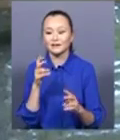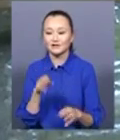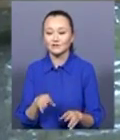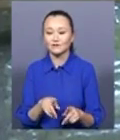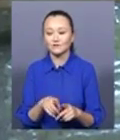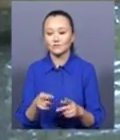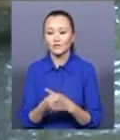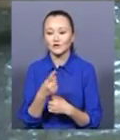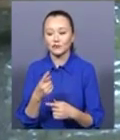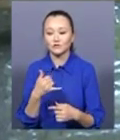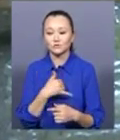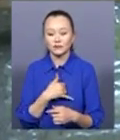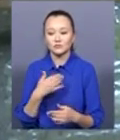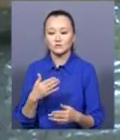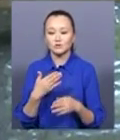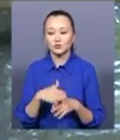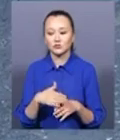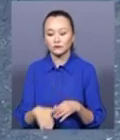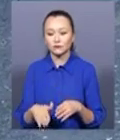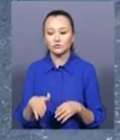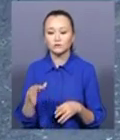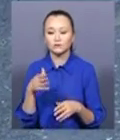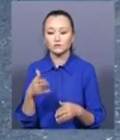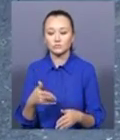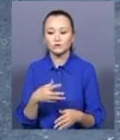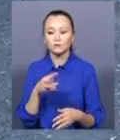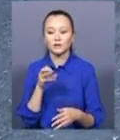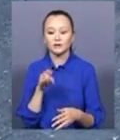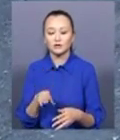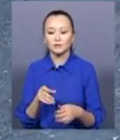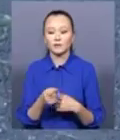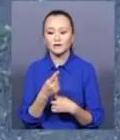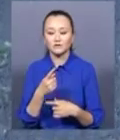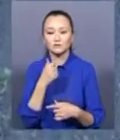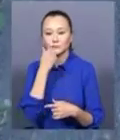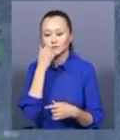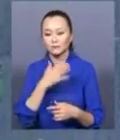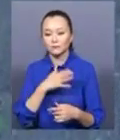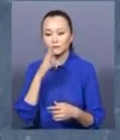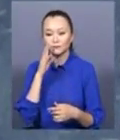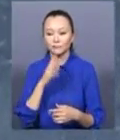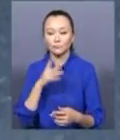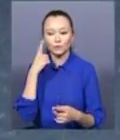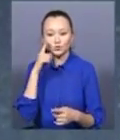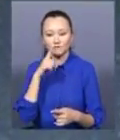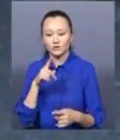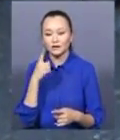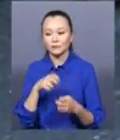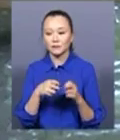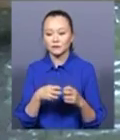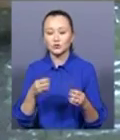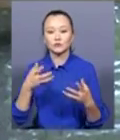жюри выбирает, да или нет. Вот так и появляется у нас потихонечку. Ну, вот мэтр появился у